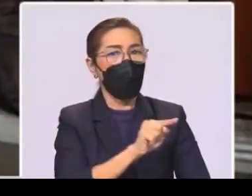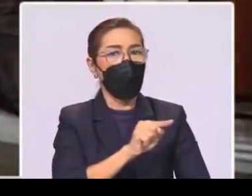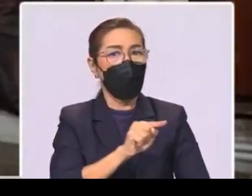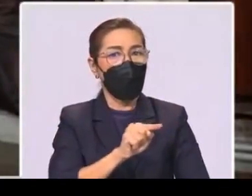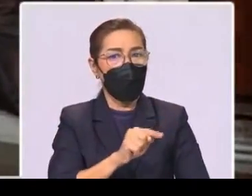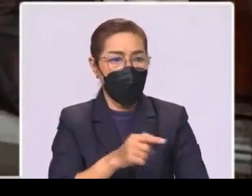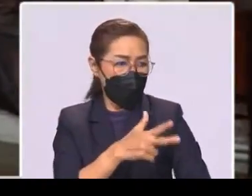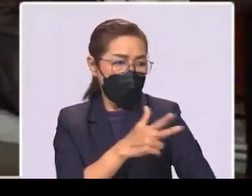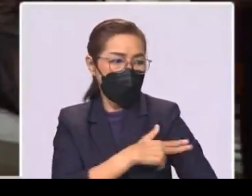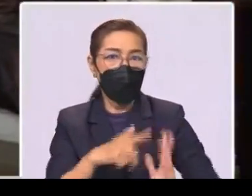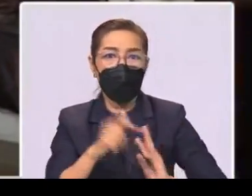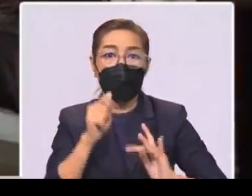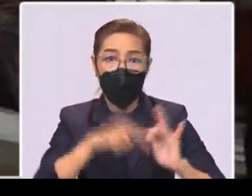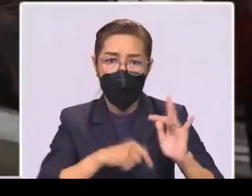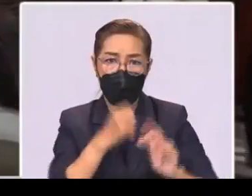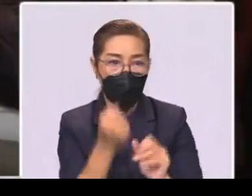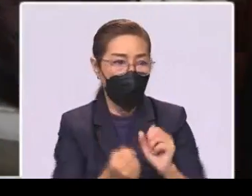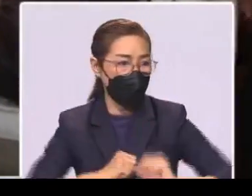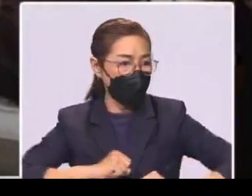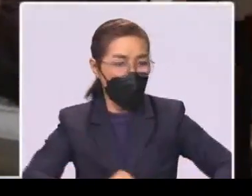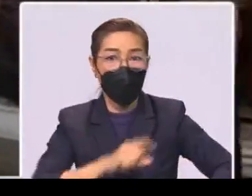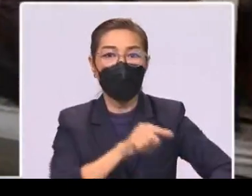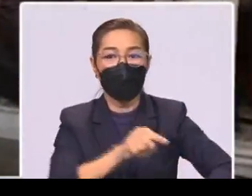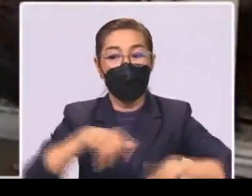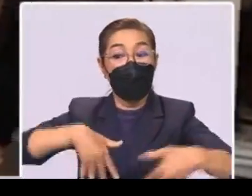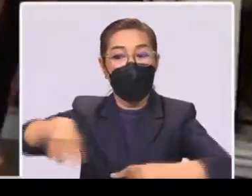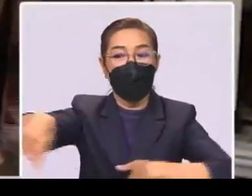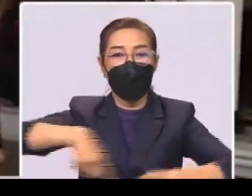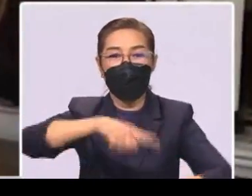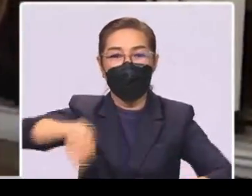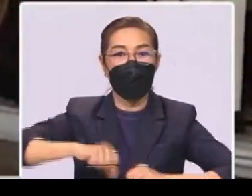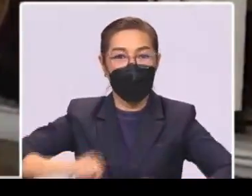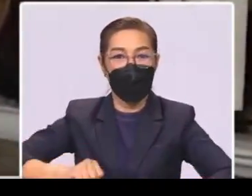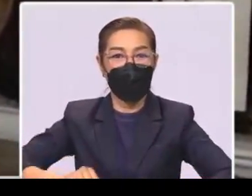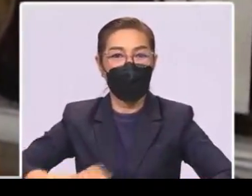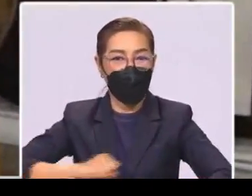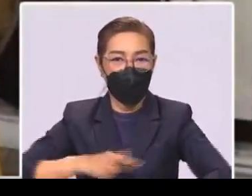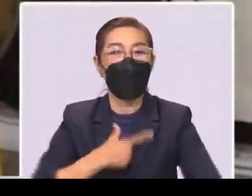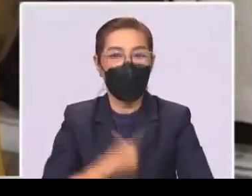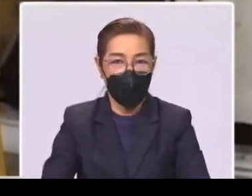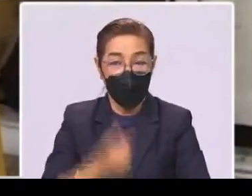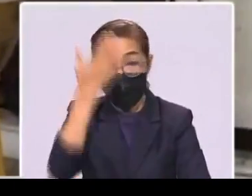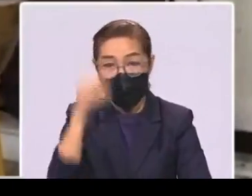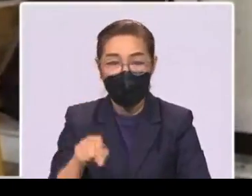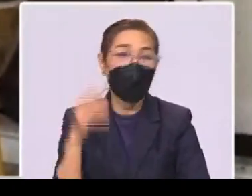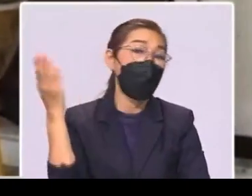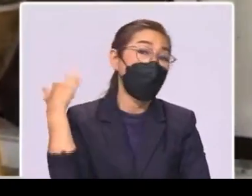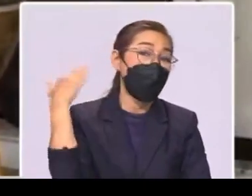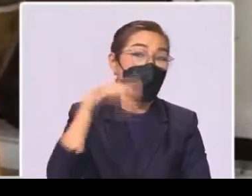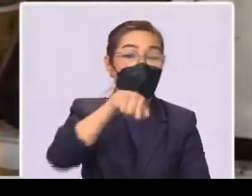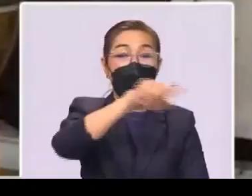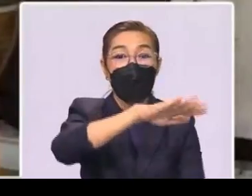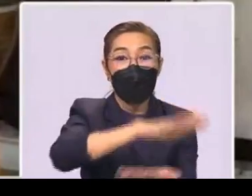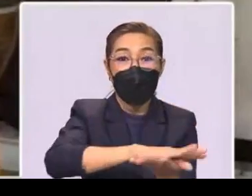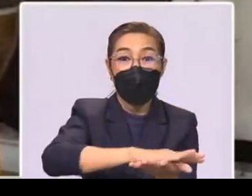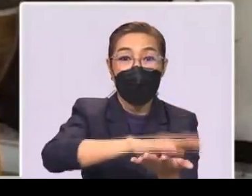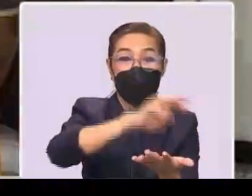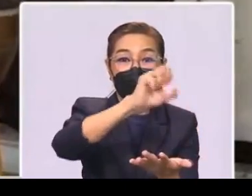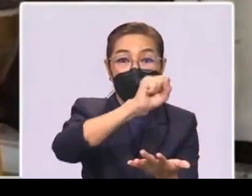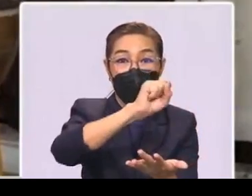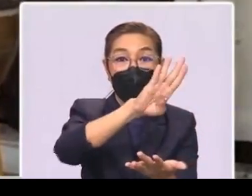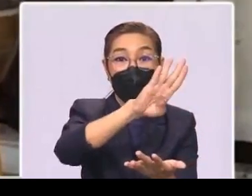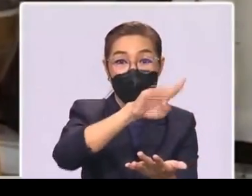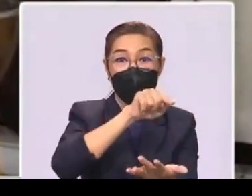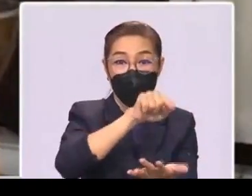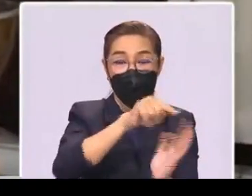เค้าเรียกว่าเอ่อถูกใจขาโจ๋ถูกใจตอนไหนครับตอนไหนคะตอนปฐมนิเทศนักศึกษาเดี๋ยวถ้า